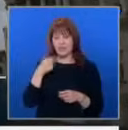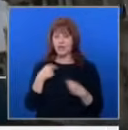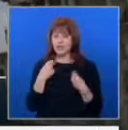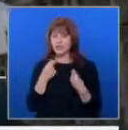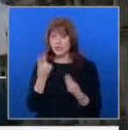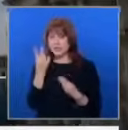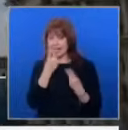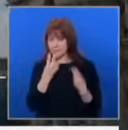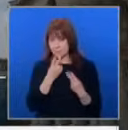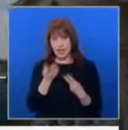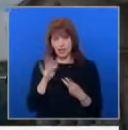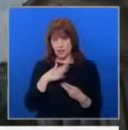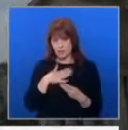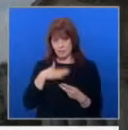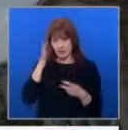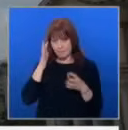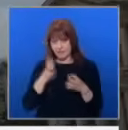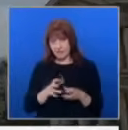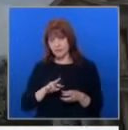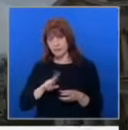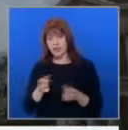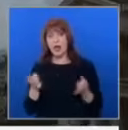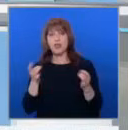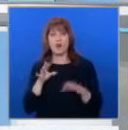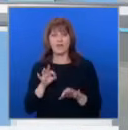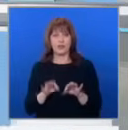да излъчи правителство или ще се стигне до нови избори.